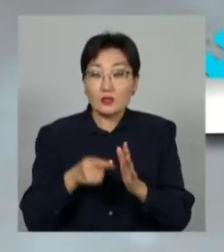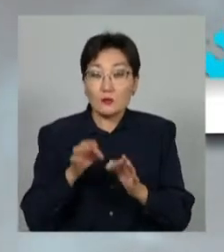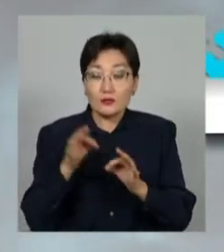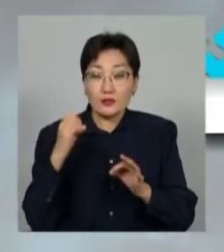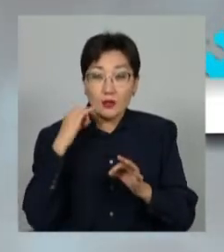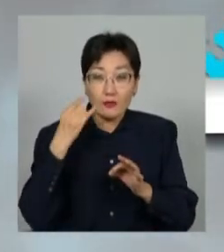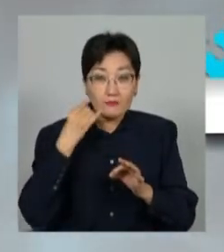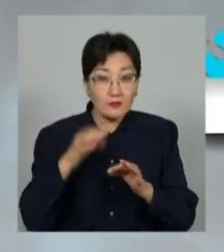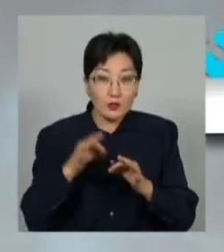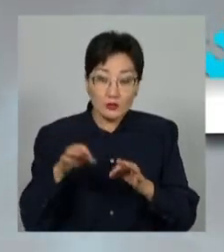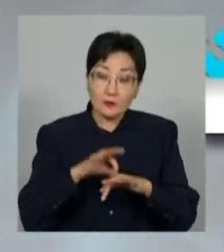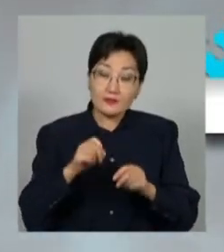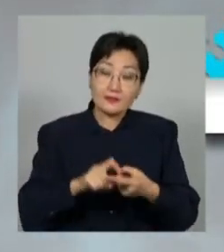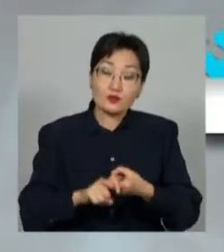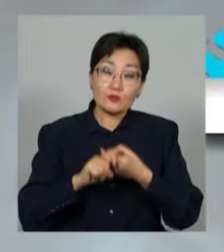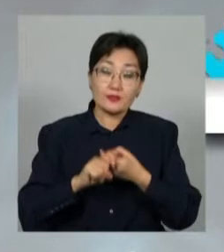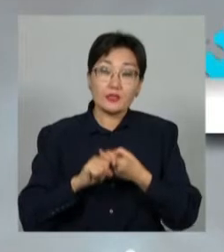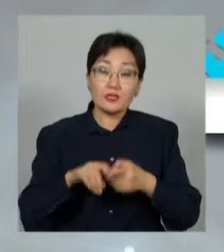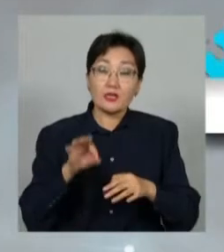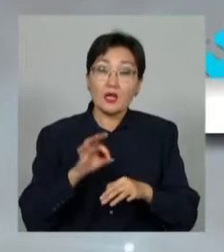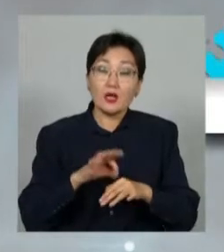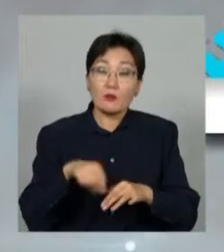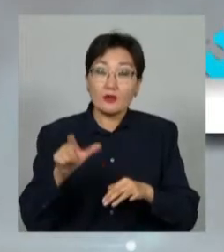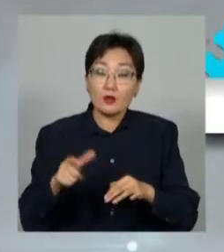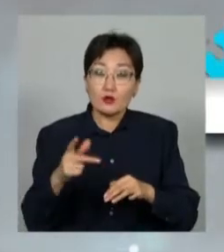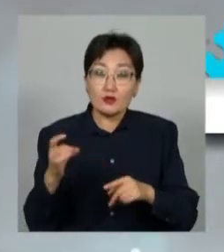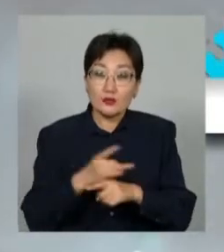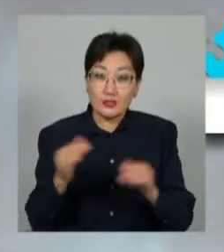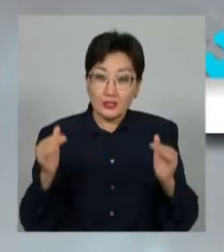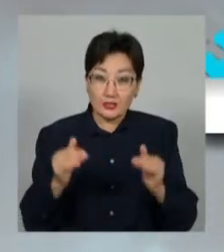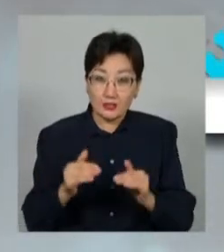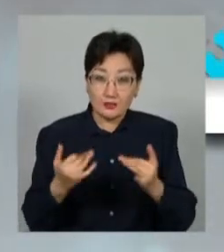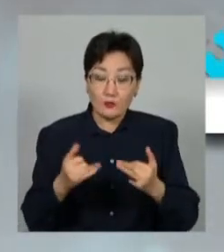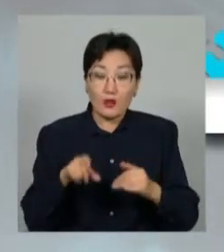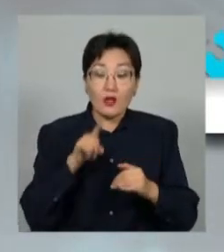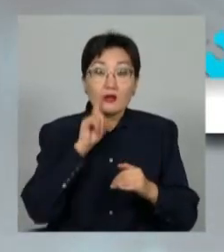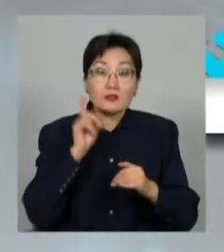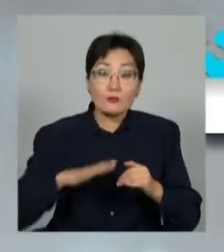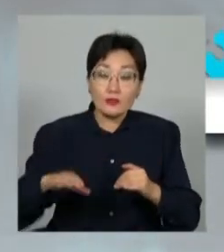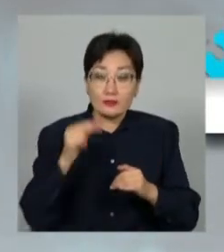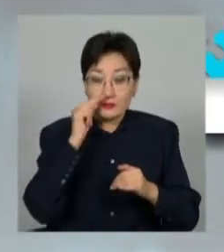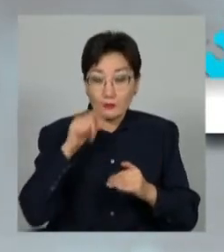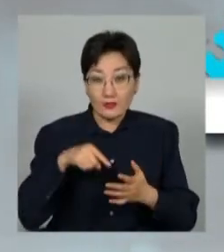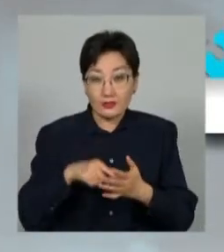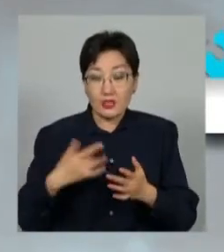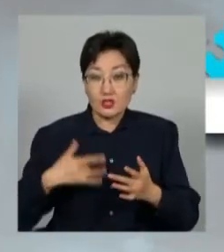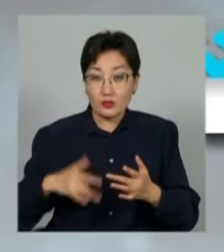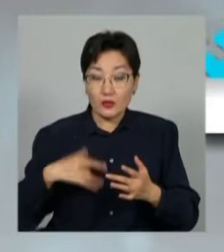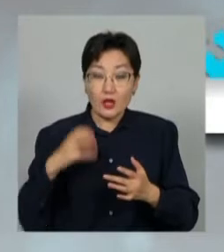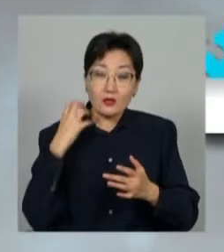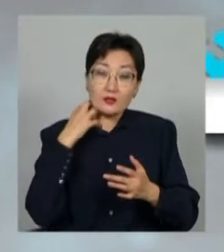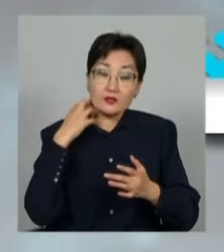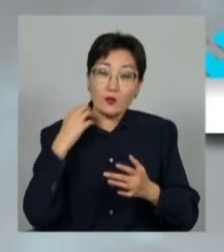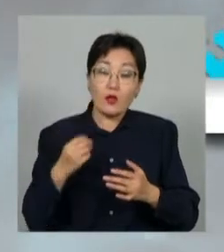Павлодар облыстарында COVID-19 инфекциясымен ауырған адамдар 3 есеге азайды. Қазір жасыл аймақта Шымкент қаласы мен Жамбыл,